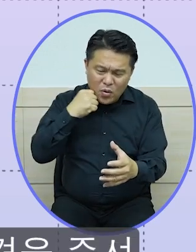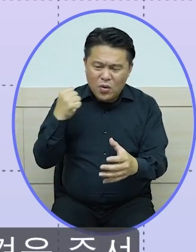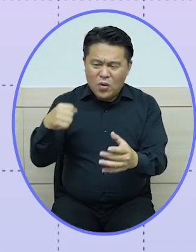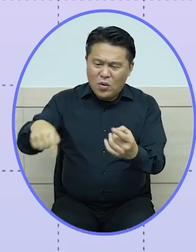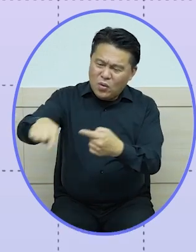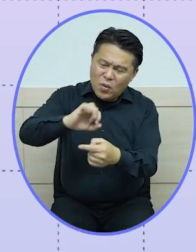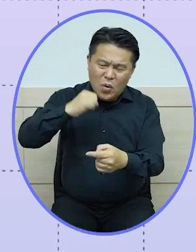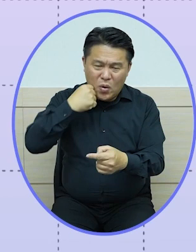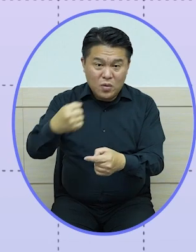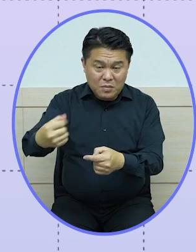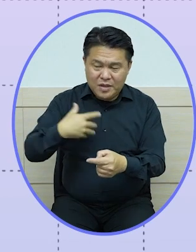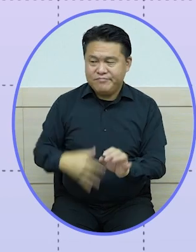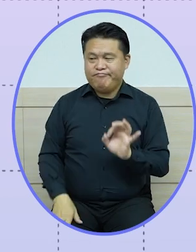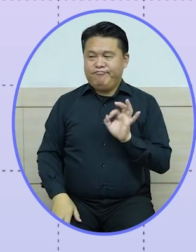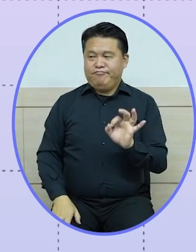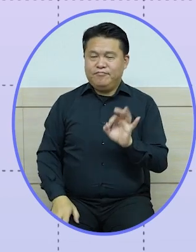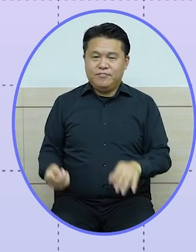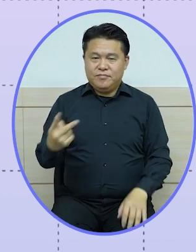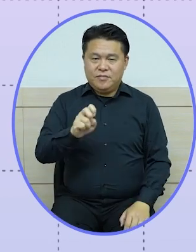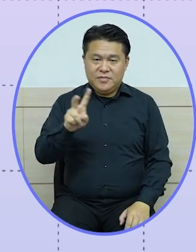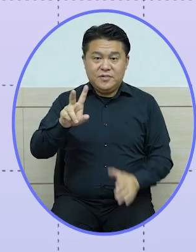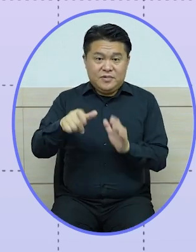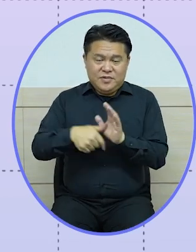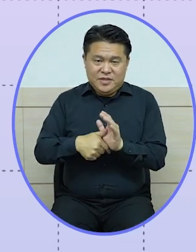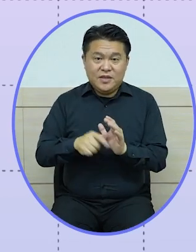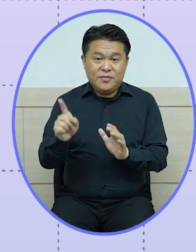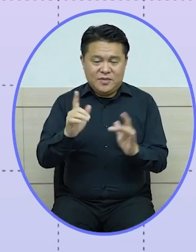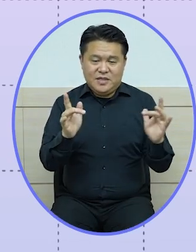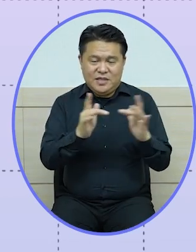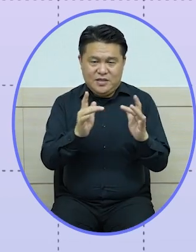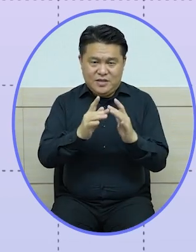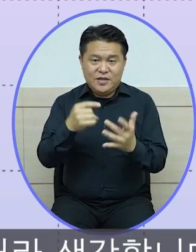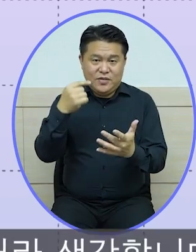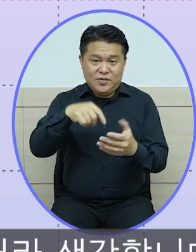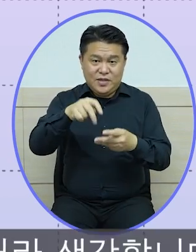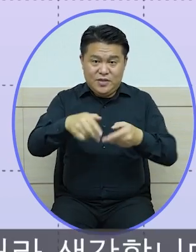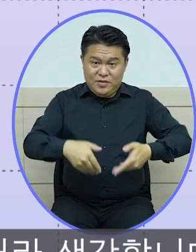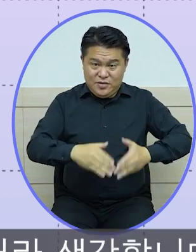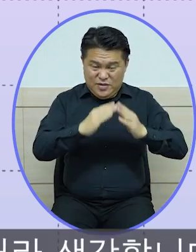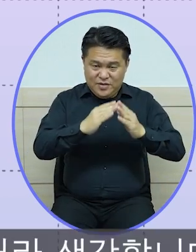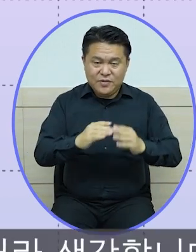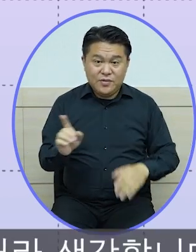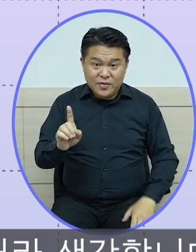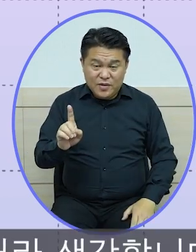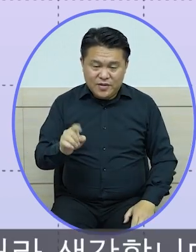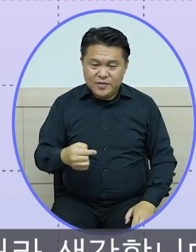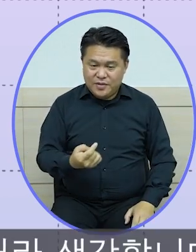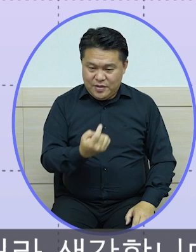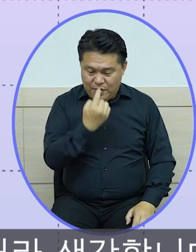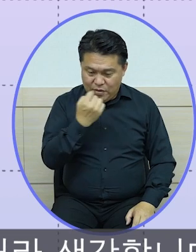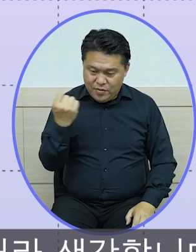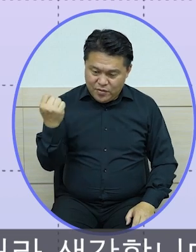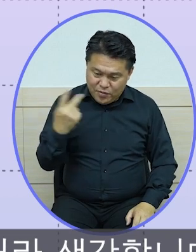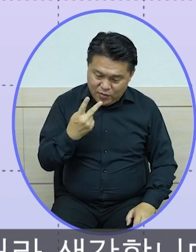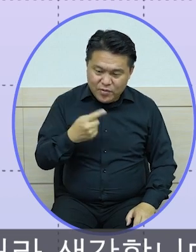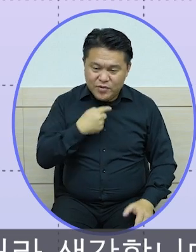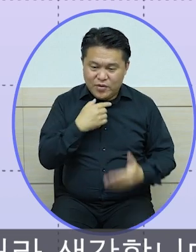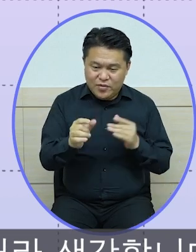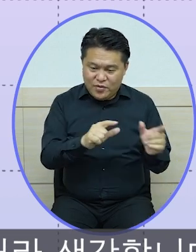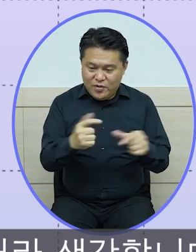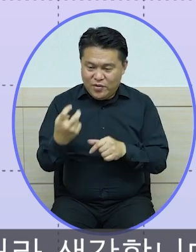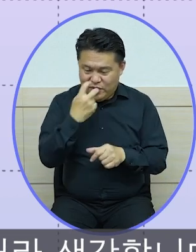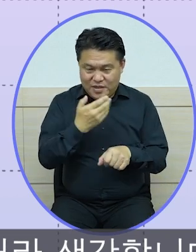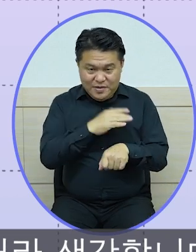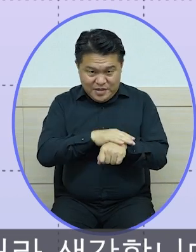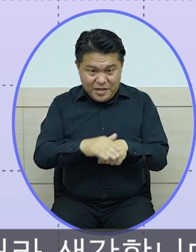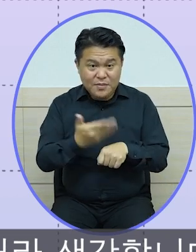주셔 2022년 e-learning 센터를 구축하였습니다. 이를 통해 교육 수강, 이력 관리가 가능함에 따라 업무에 도움이 되실